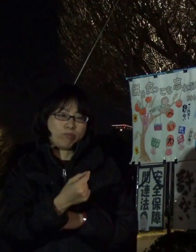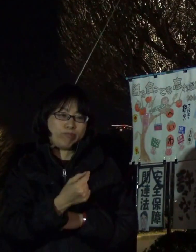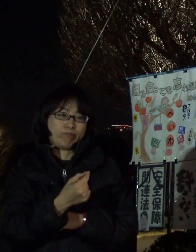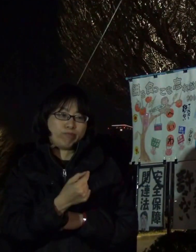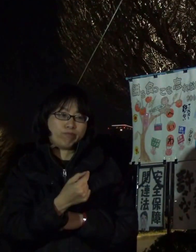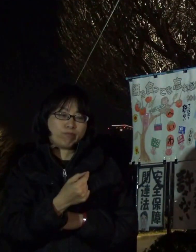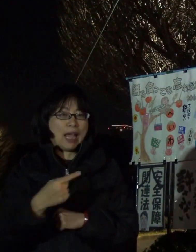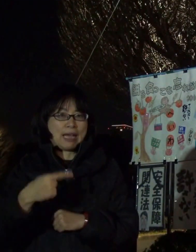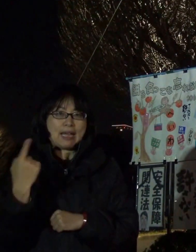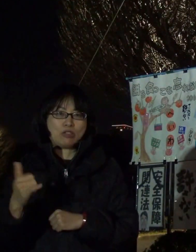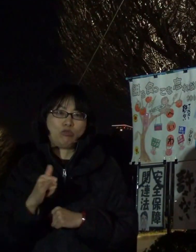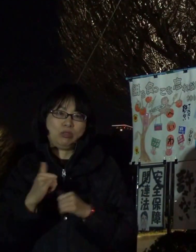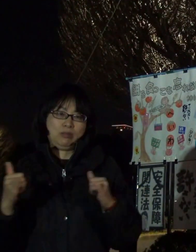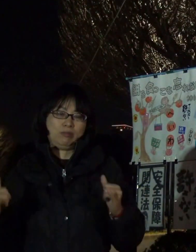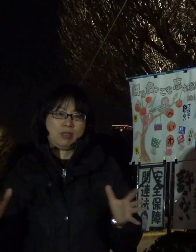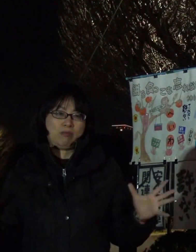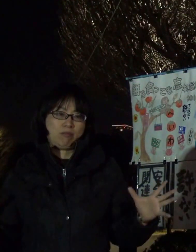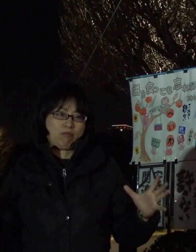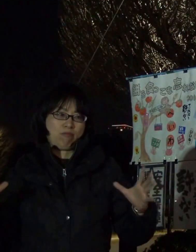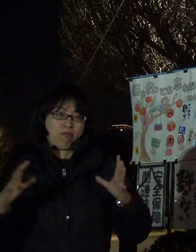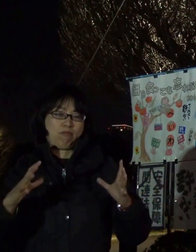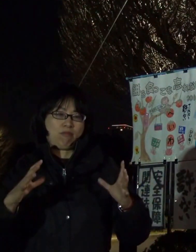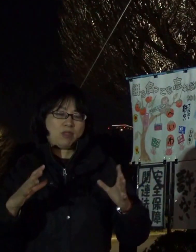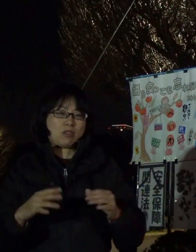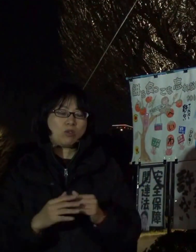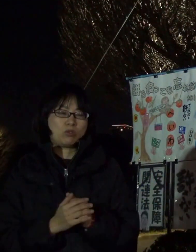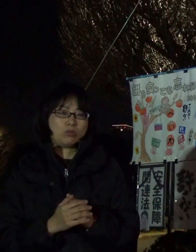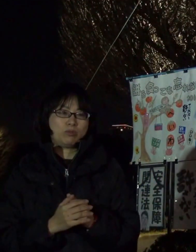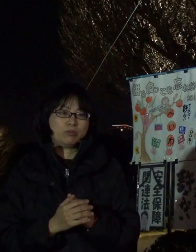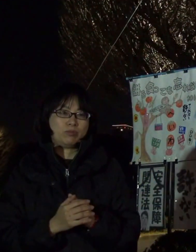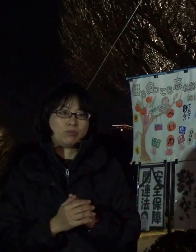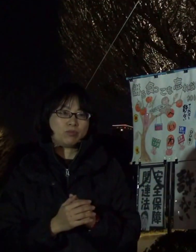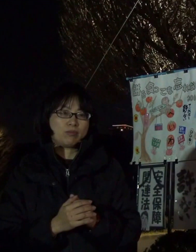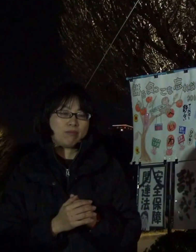あのっていう、あの